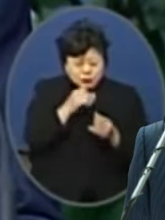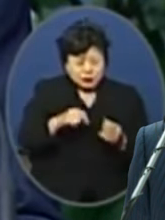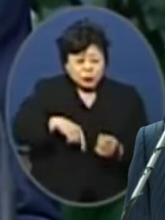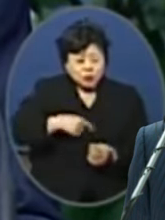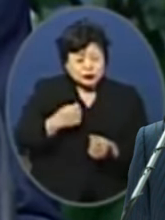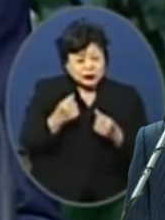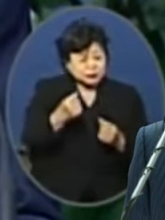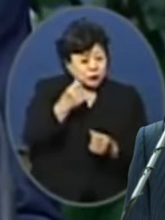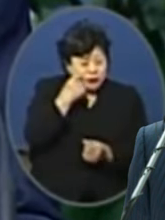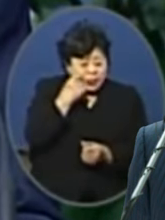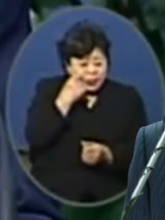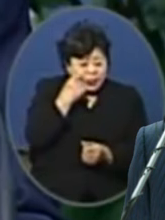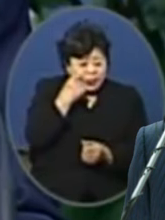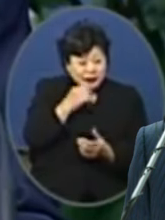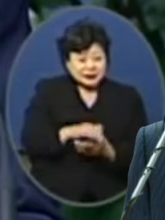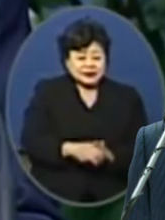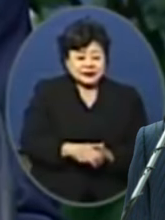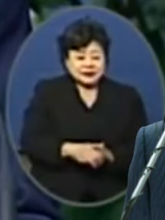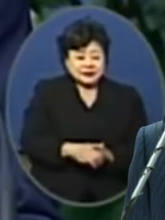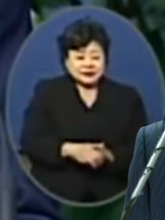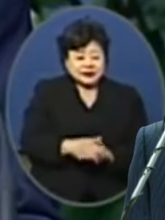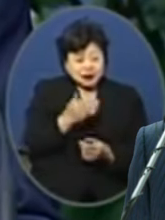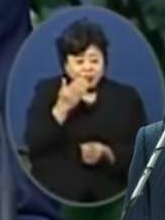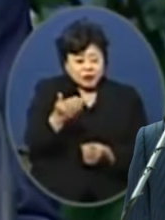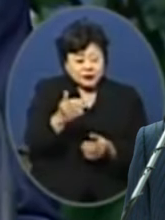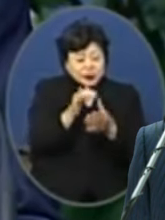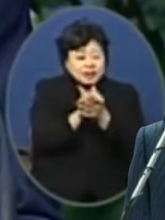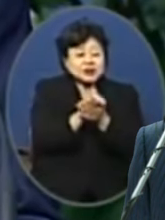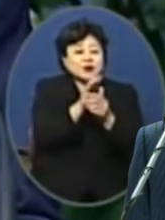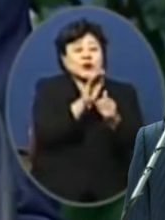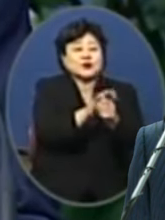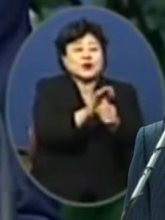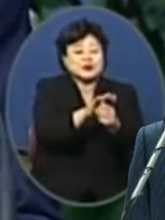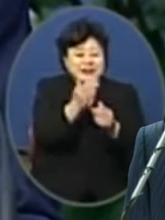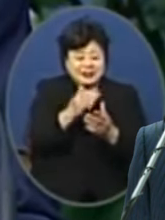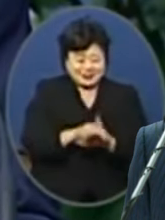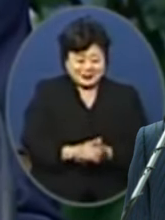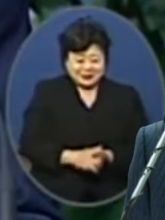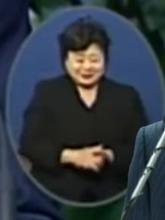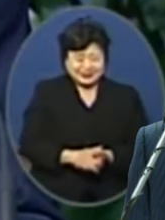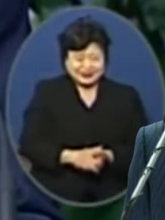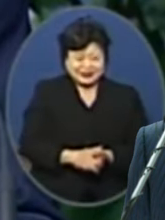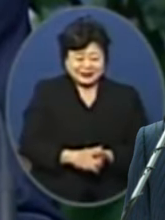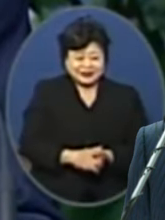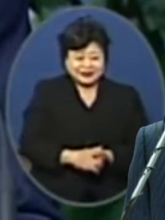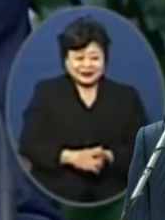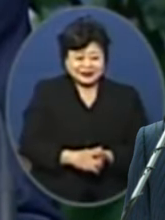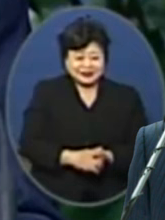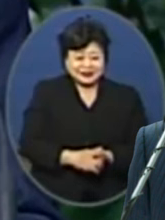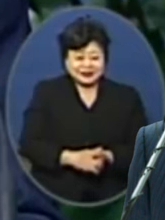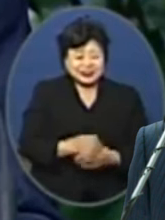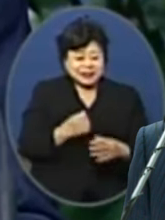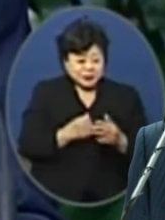혼자 힘으로 안 돼요 여러분이 기도해 줘야 되는 것입니다 아멘